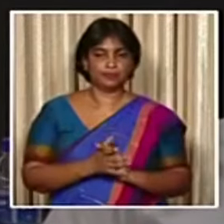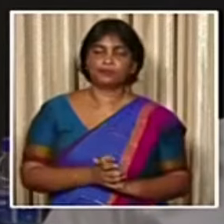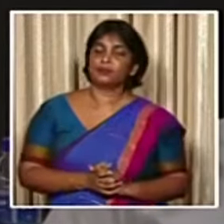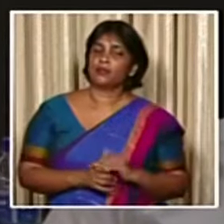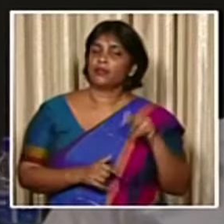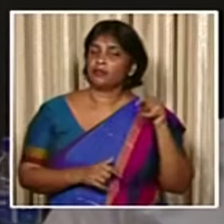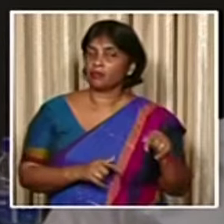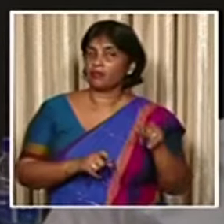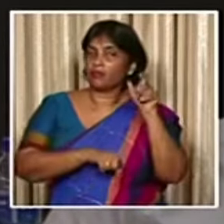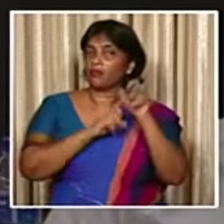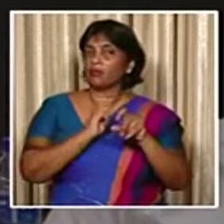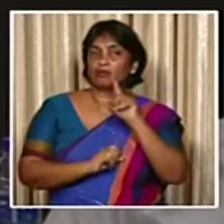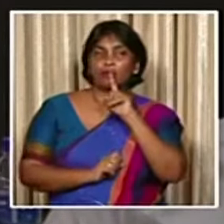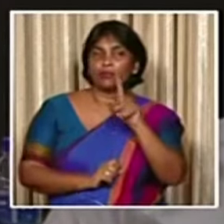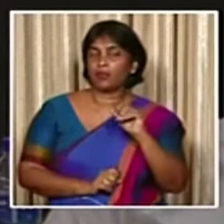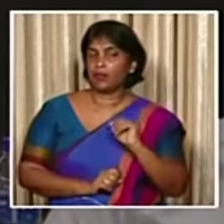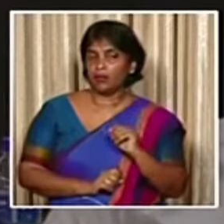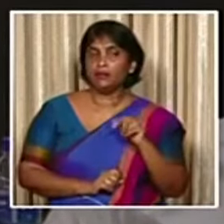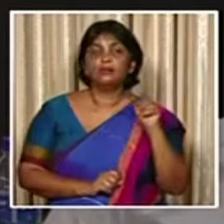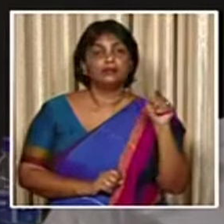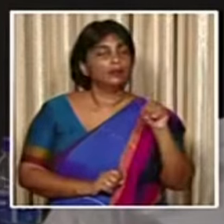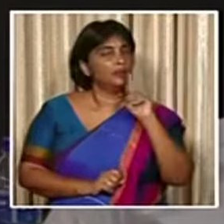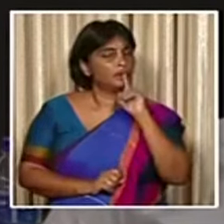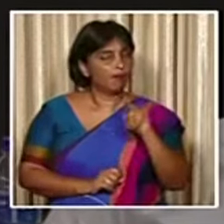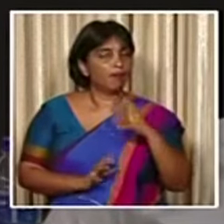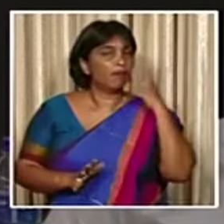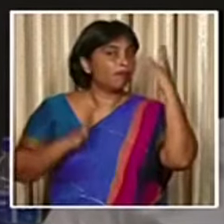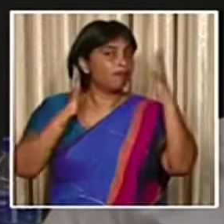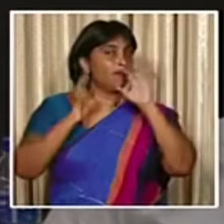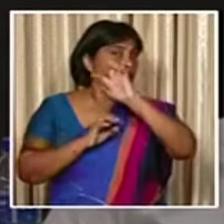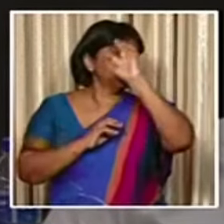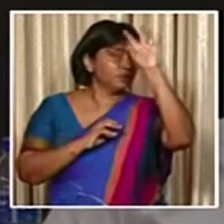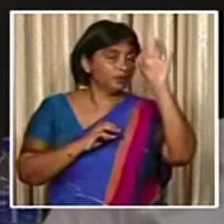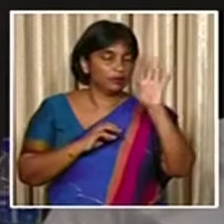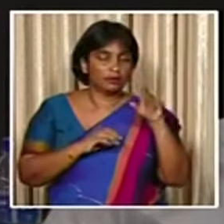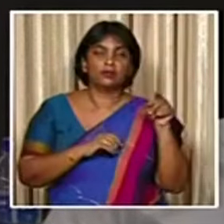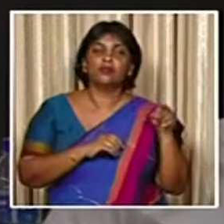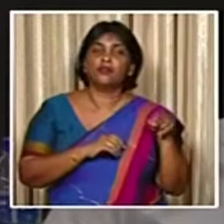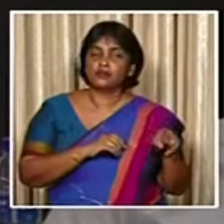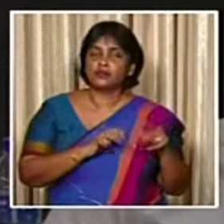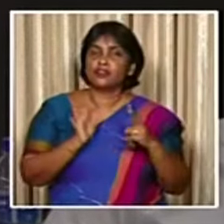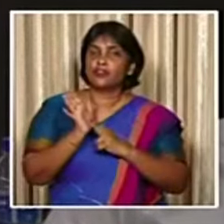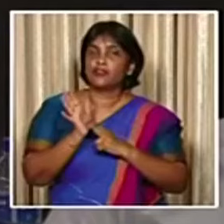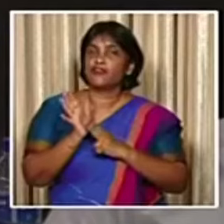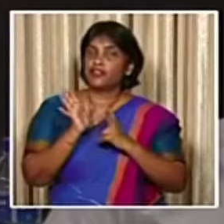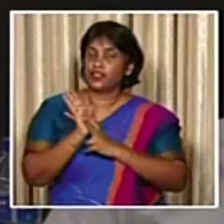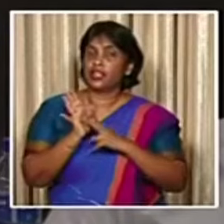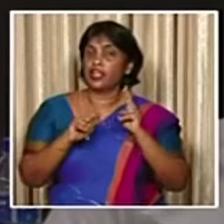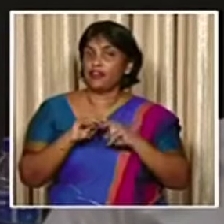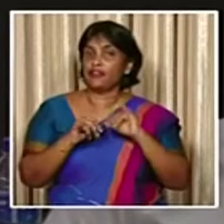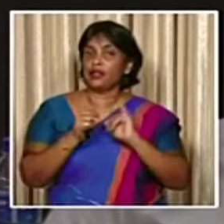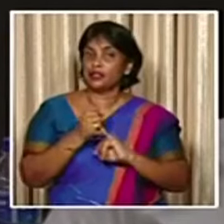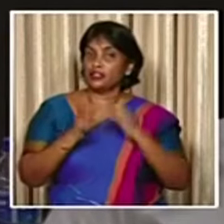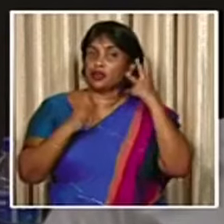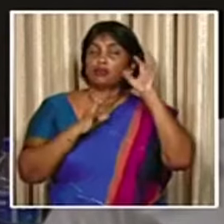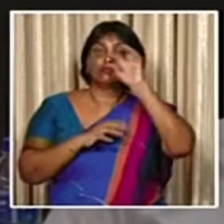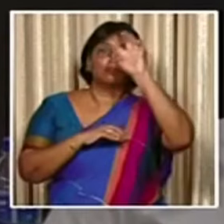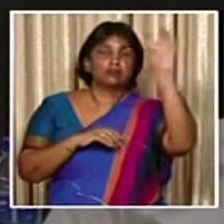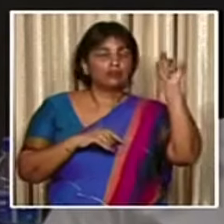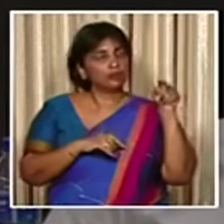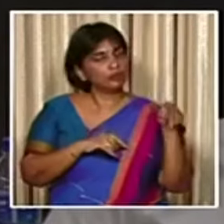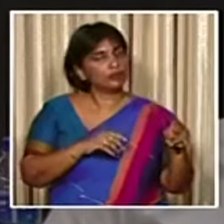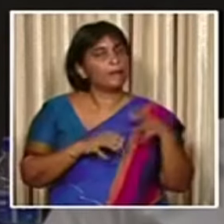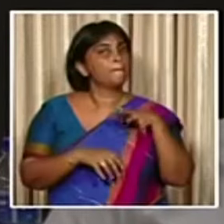දැන් මේ අය මොකද්ද කියන්නේ? මේ අය කියන්නේ ලෝකයේ රටවල් වලටත් මේ VFS ආයතනය ලෝකෙ වෙනත් රටවල්